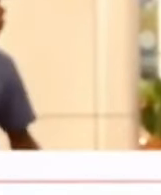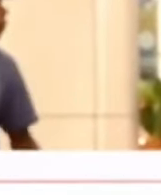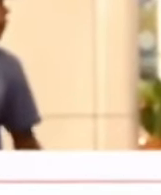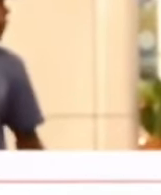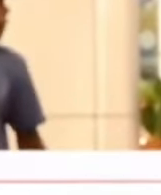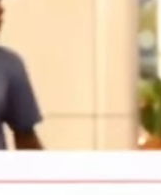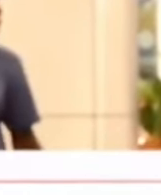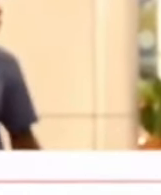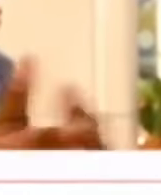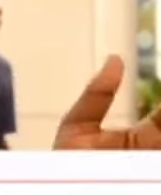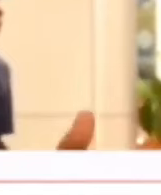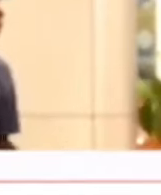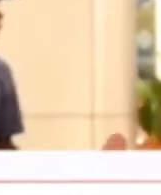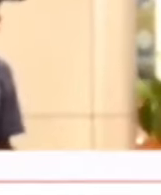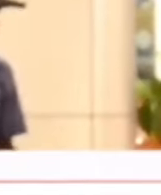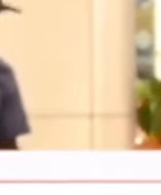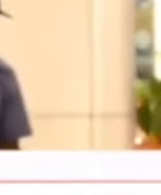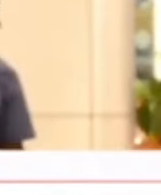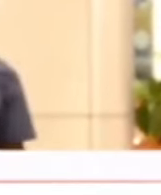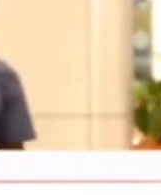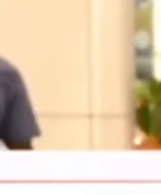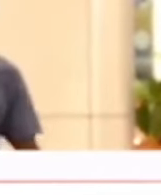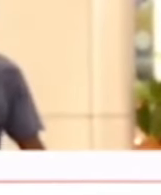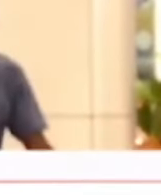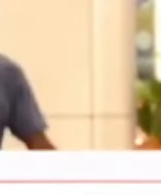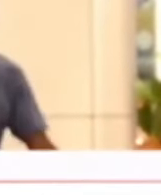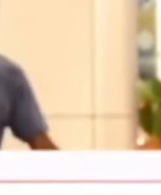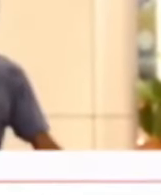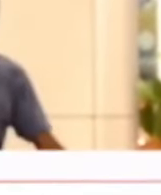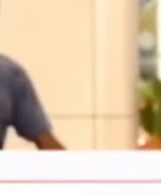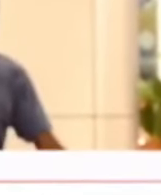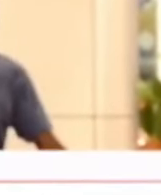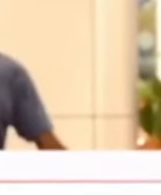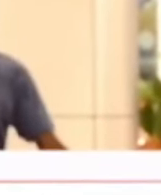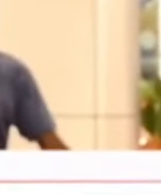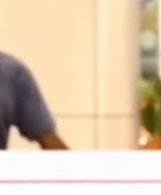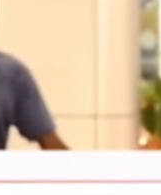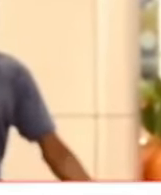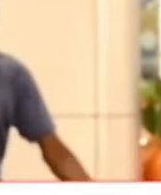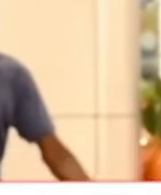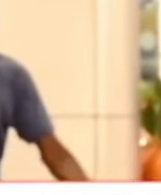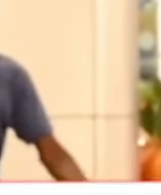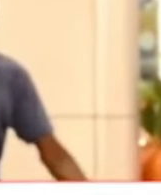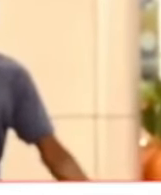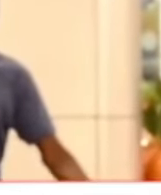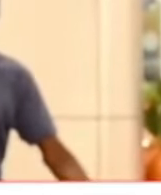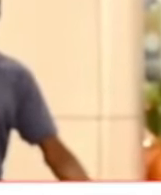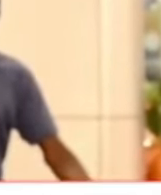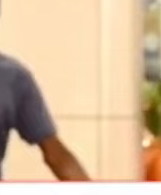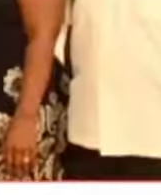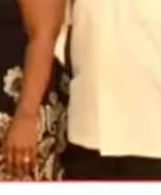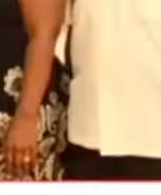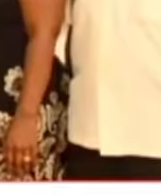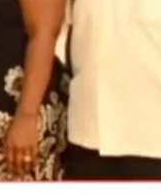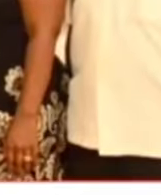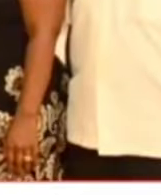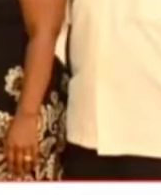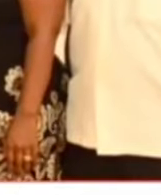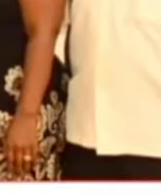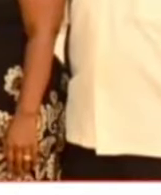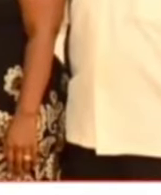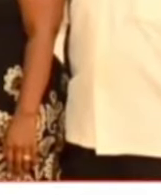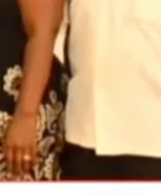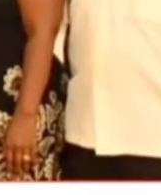yasobodde okuwangula omudaali ogwo. Yataddewo distance nene nnyo kubanga ndowooza yanyudde akacupa k'amazzi kalama ne kagwawo nga owokubiri tannatuuka.